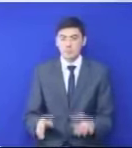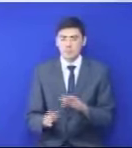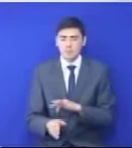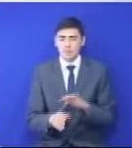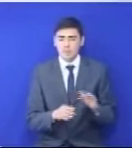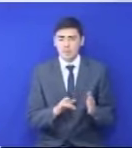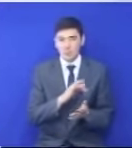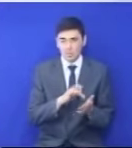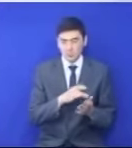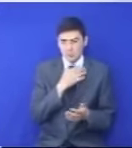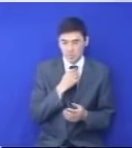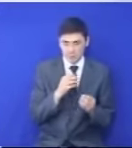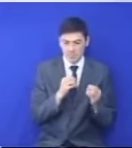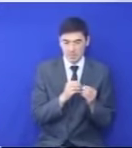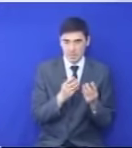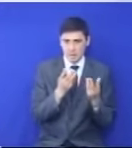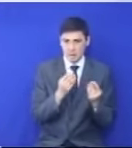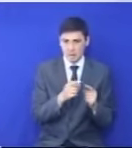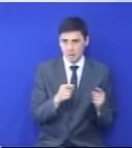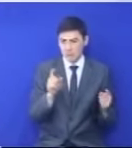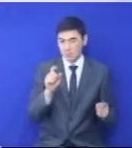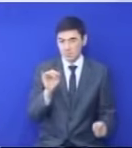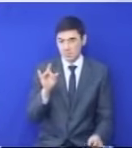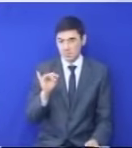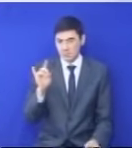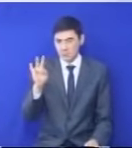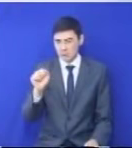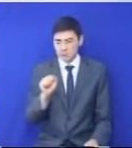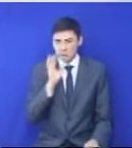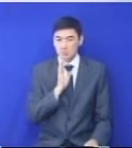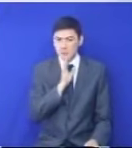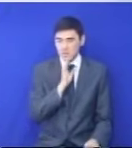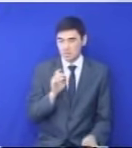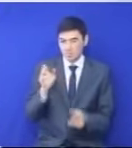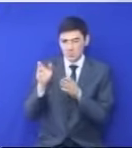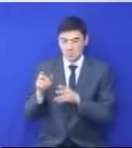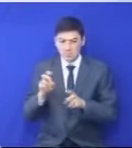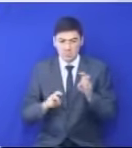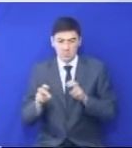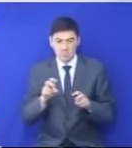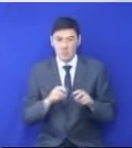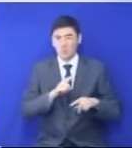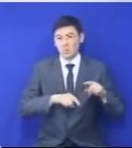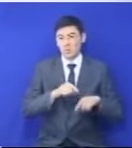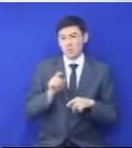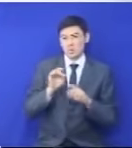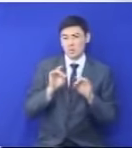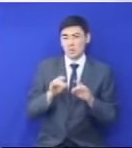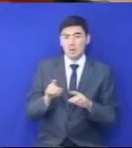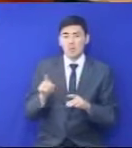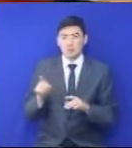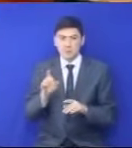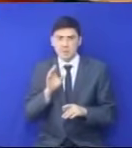Өзгеде жаңалықтар, Семейде 10 күннен бері Зарина Григоренко іздестіріліп жатыр. Туыстарының айтуынша, қаладағы колледждердің бірінде оқитын